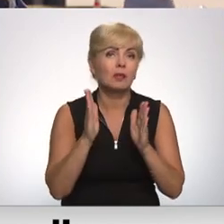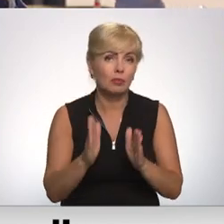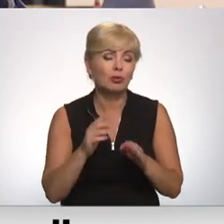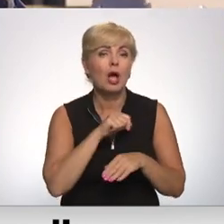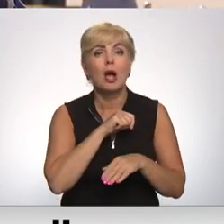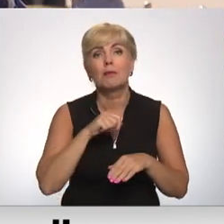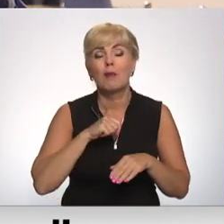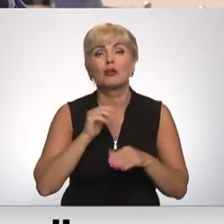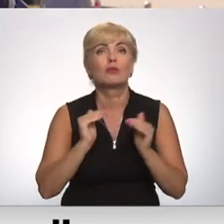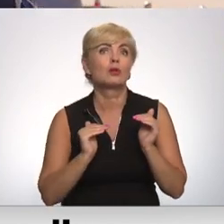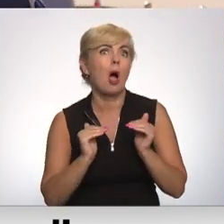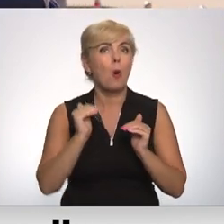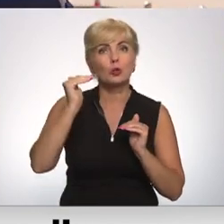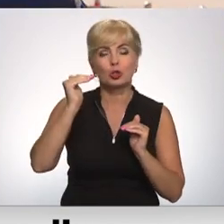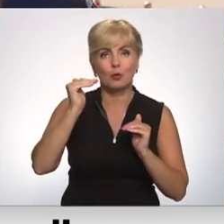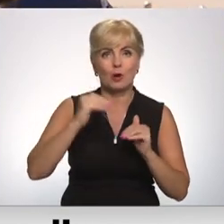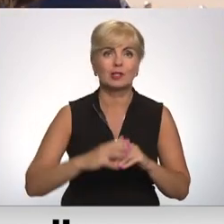pašos augstumos.